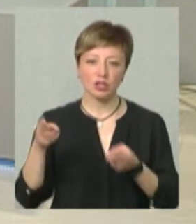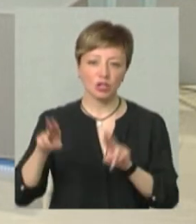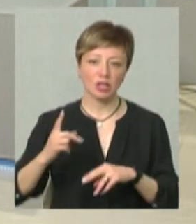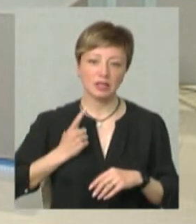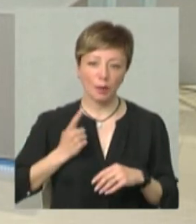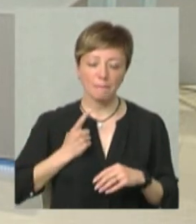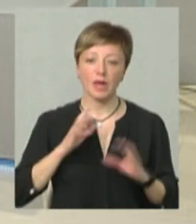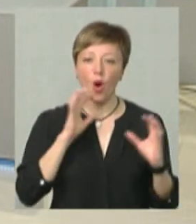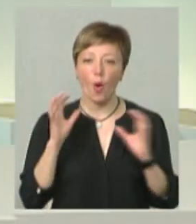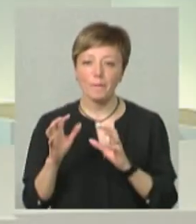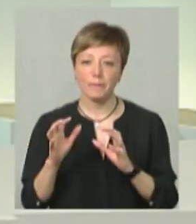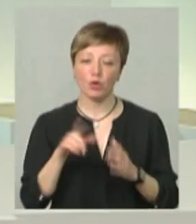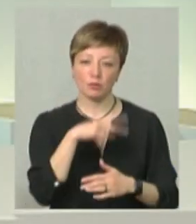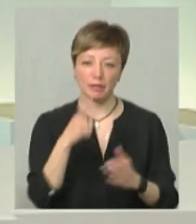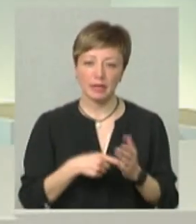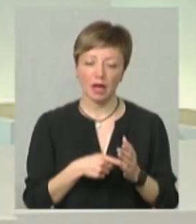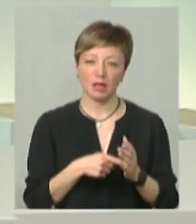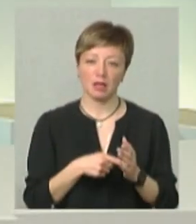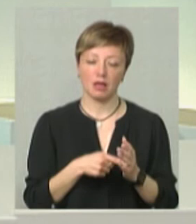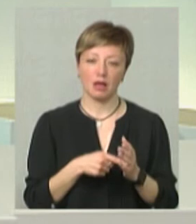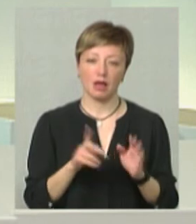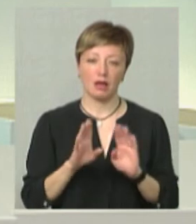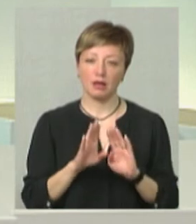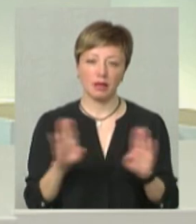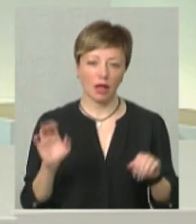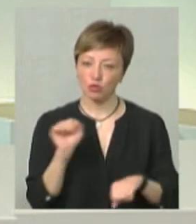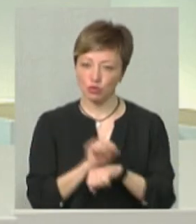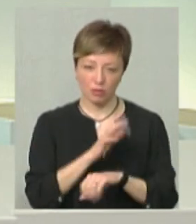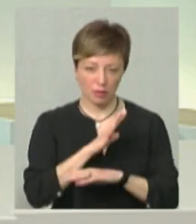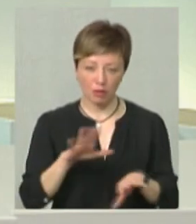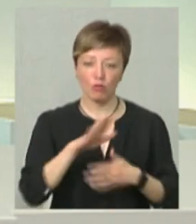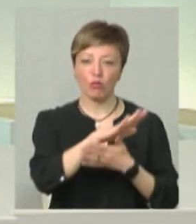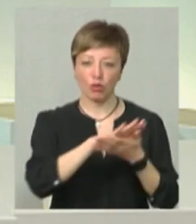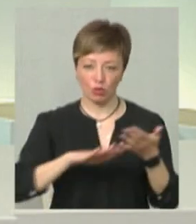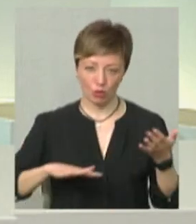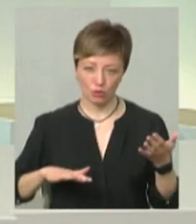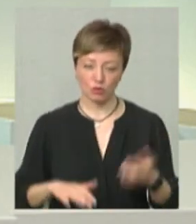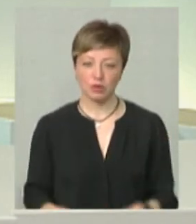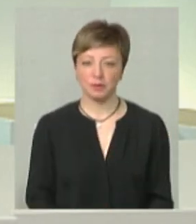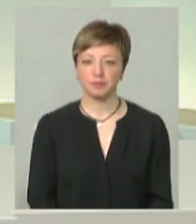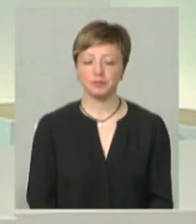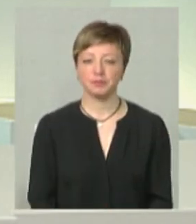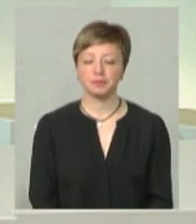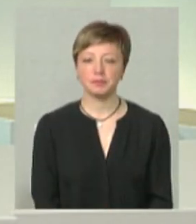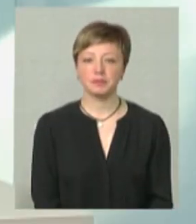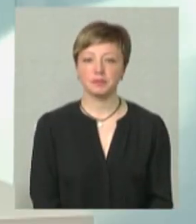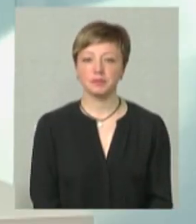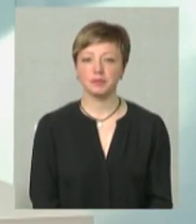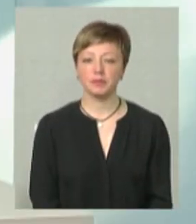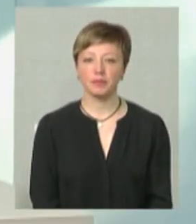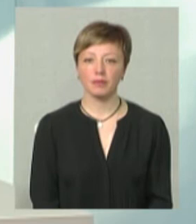самі, питання опікунства, воно не призупинялося, воно продовжується. Ну,